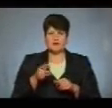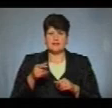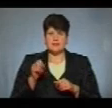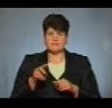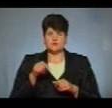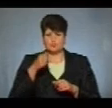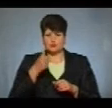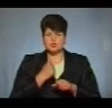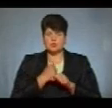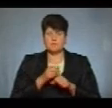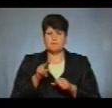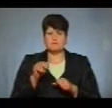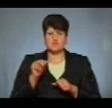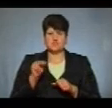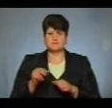піч.